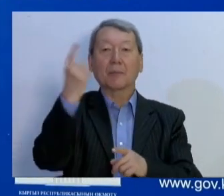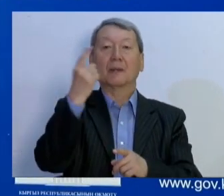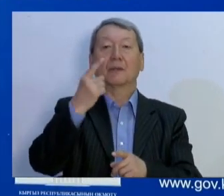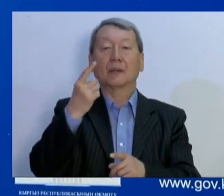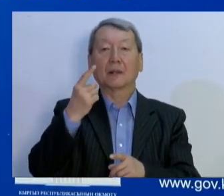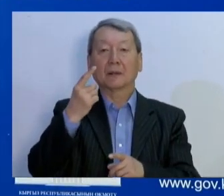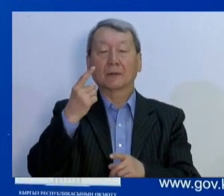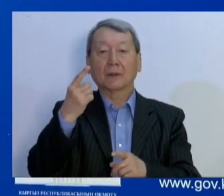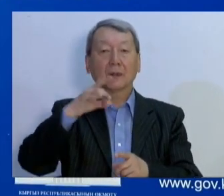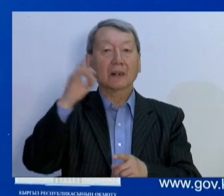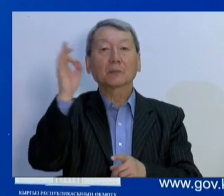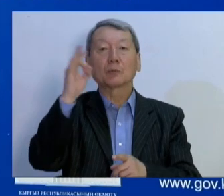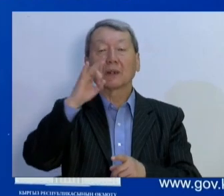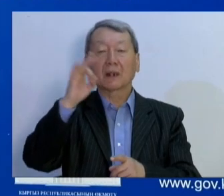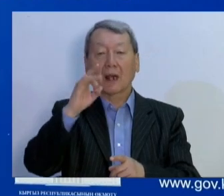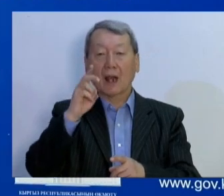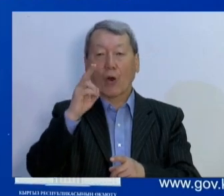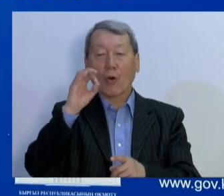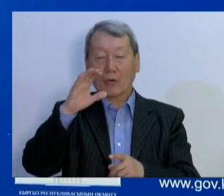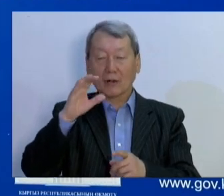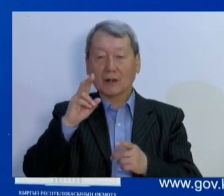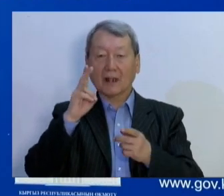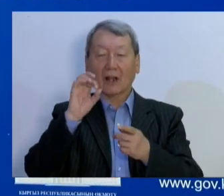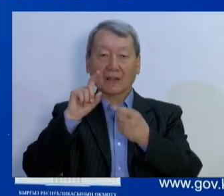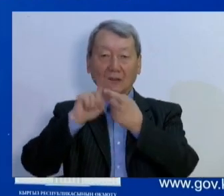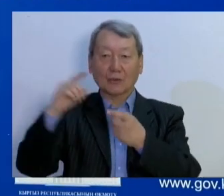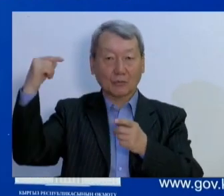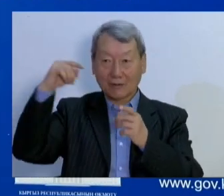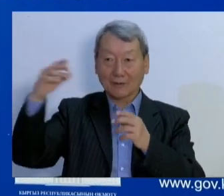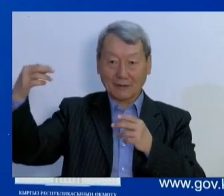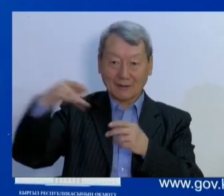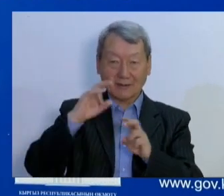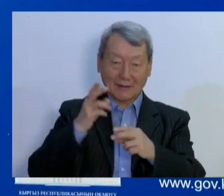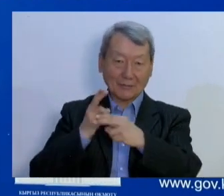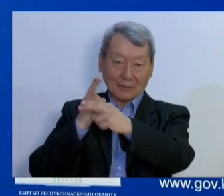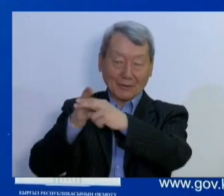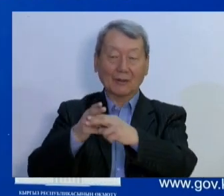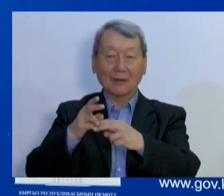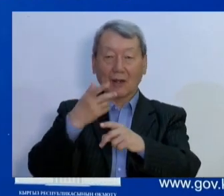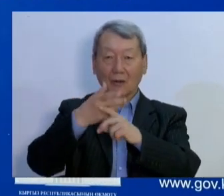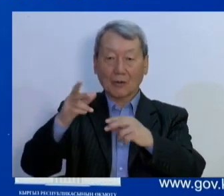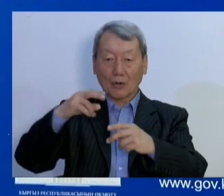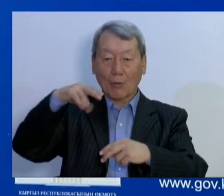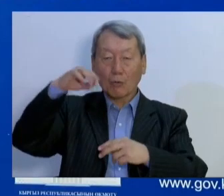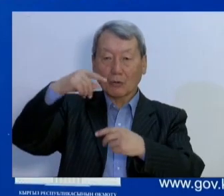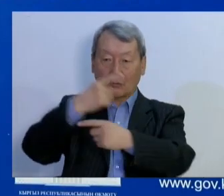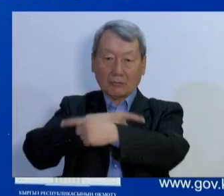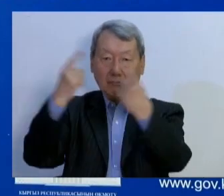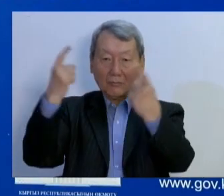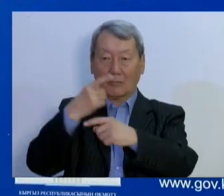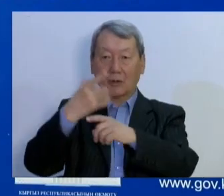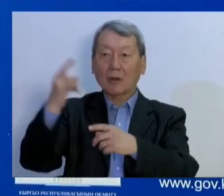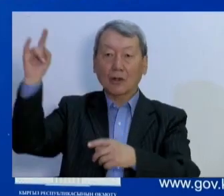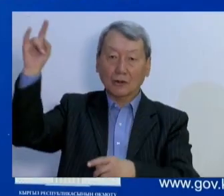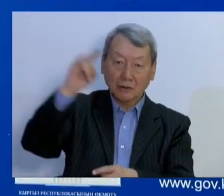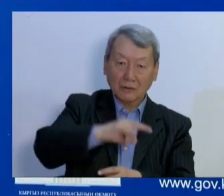биринчи жанагы республикага ушу COVID кирип кеткен учурларын бүт терең тастыктап ошо келген